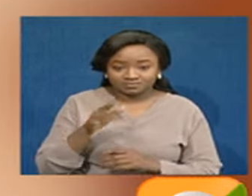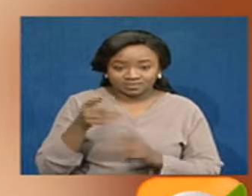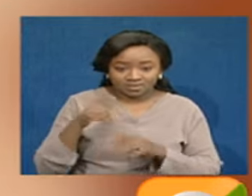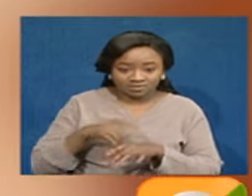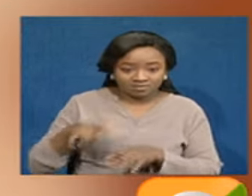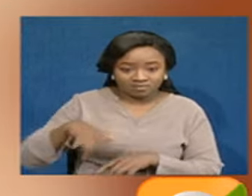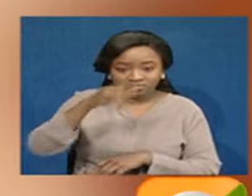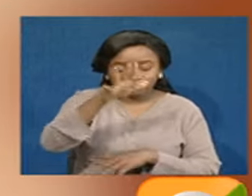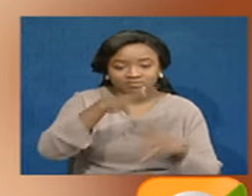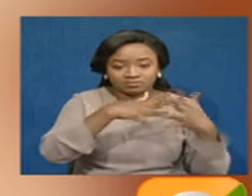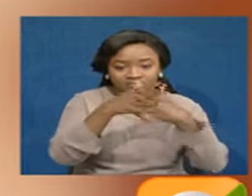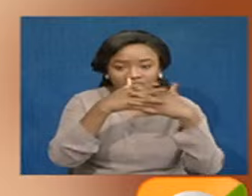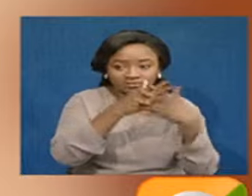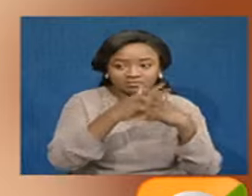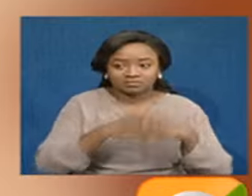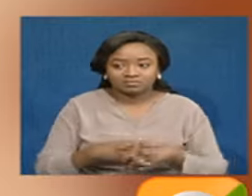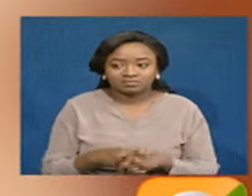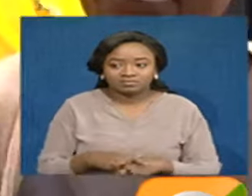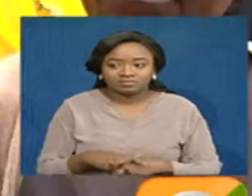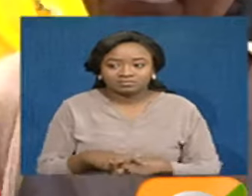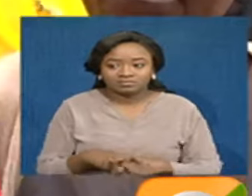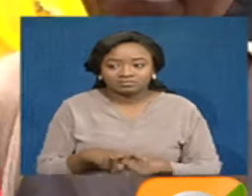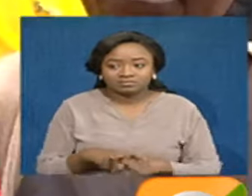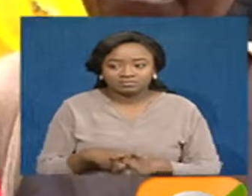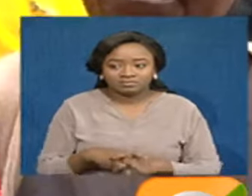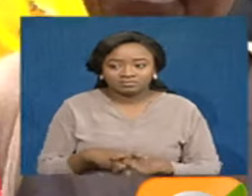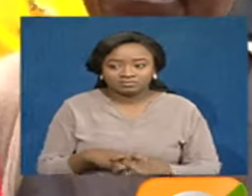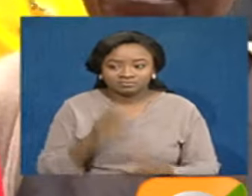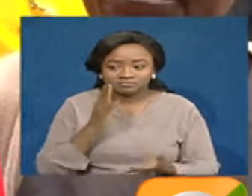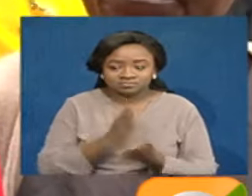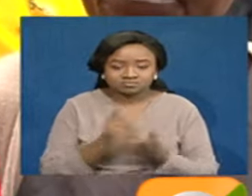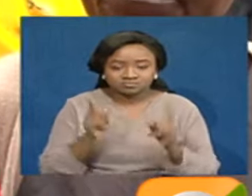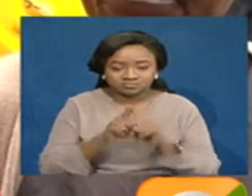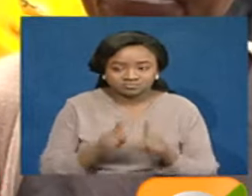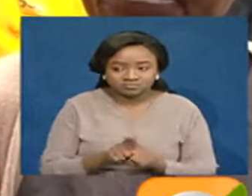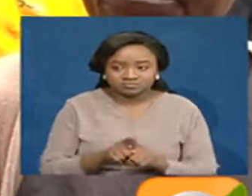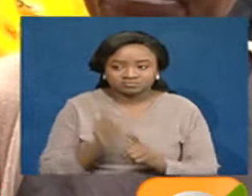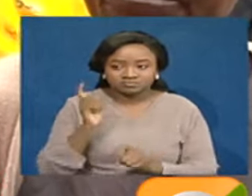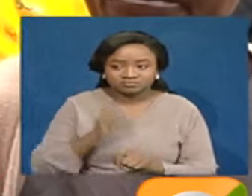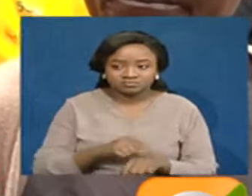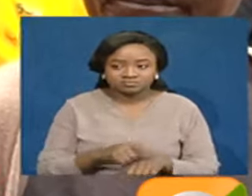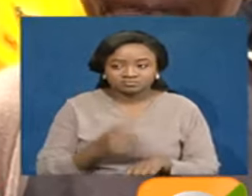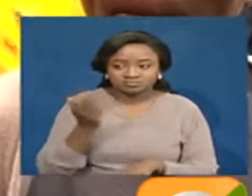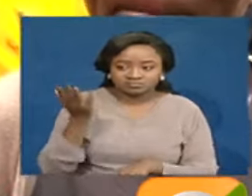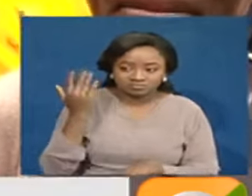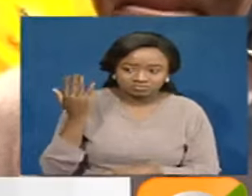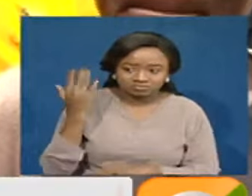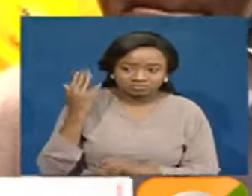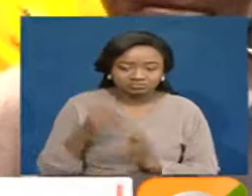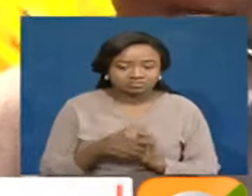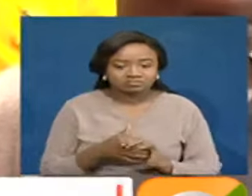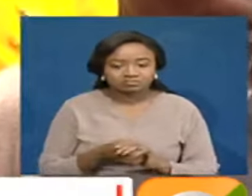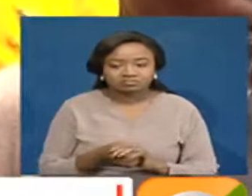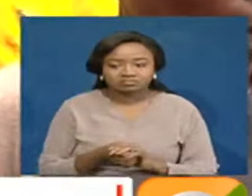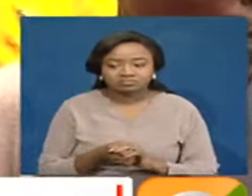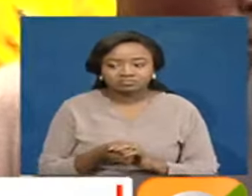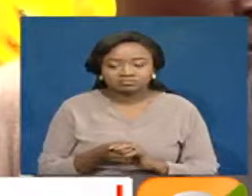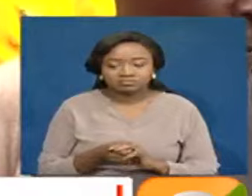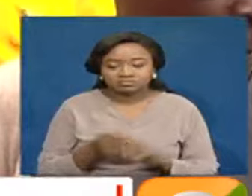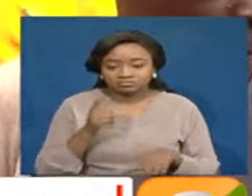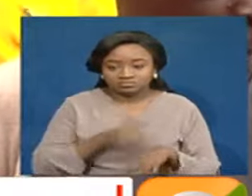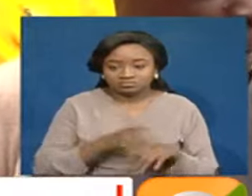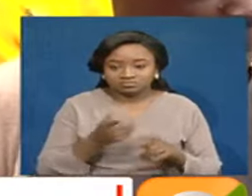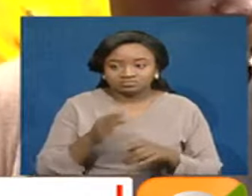Marekani ikiwa ya kupigiwa mfano. Hata akiwa mdogo, kutoka hapa nyuma amekuwa akipeana vyakula katika